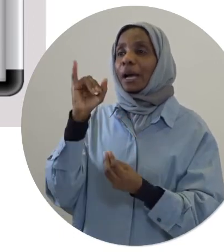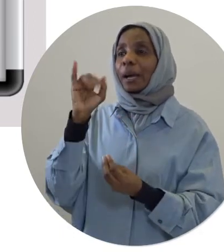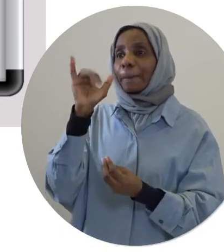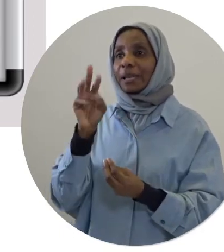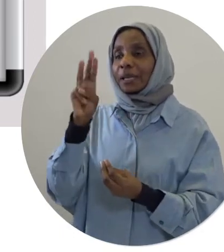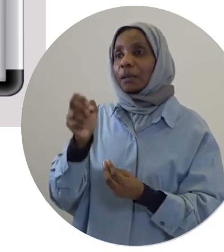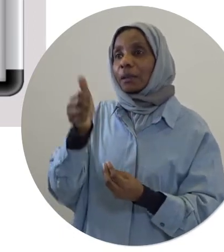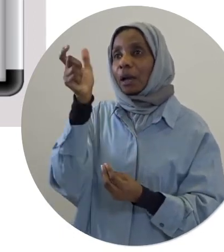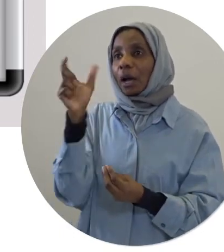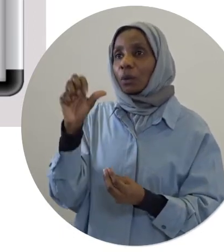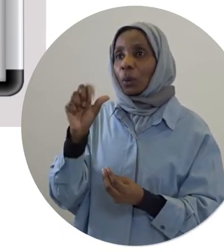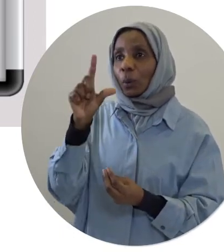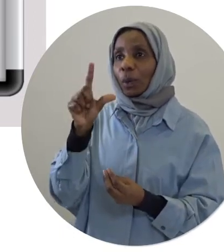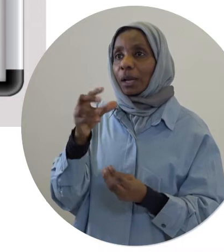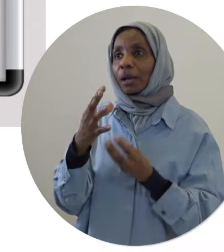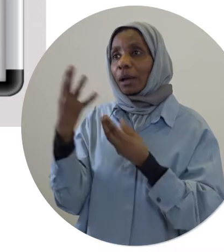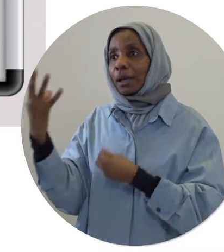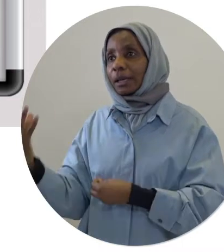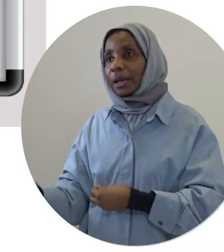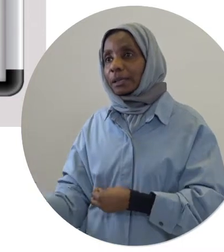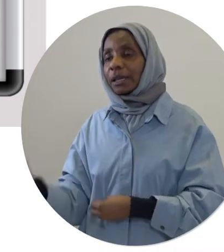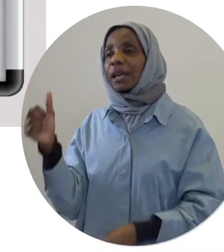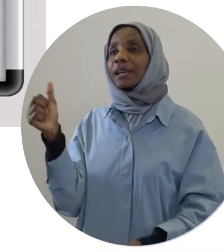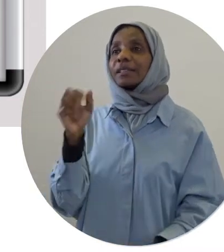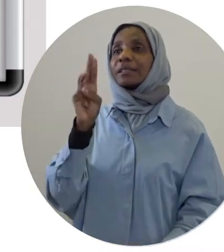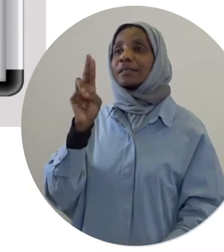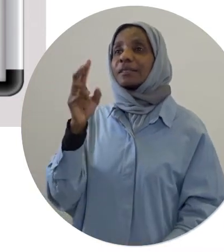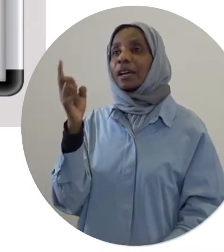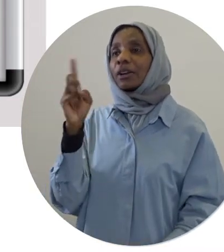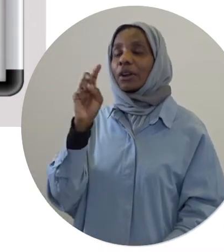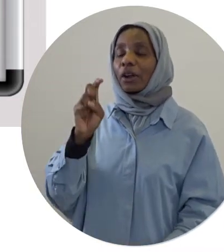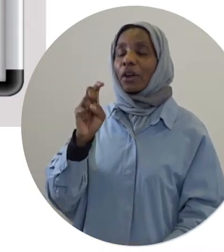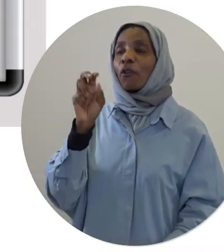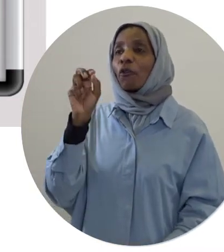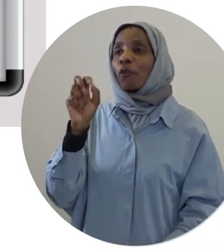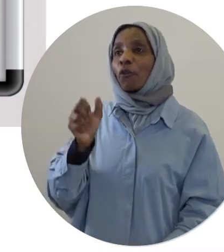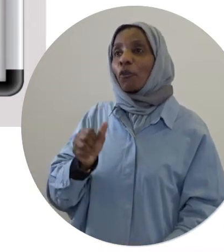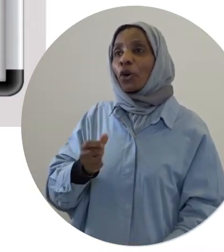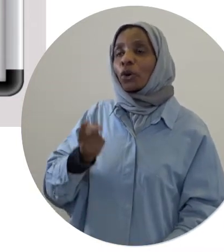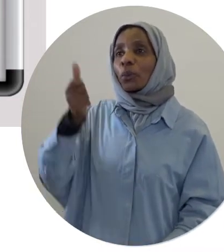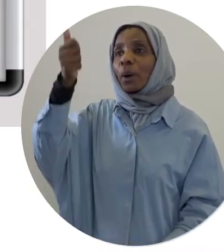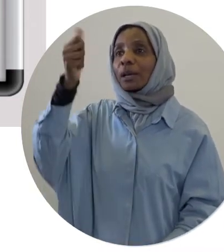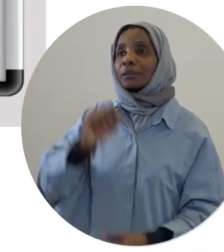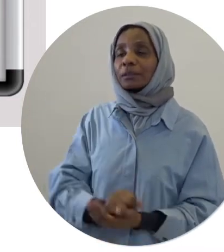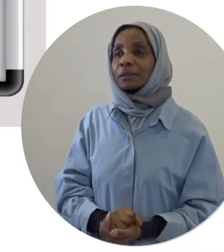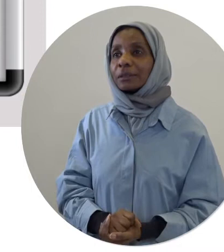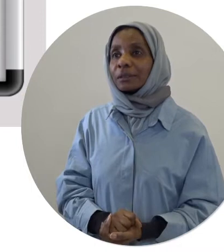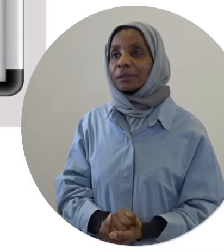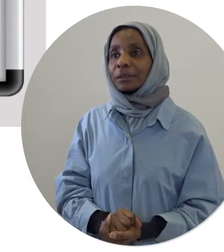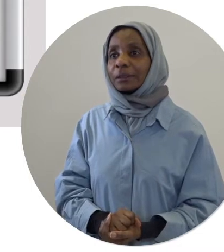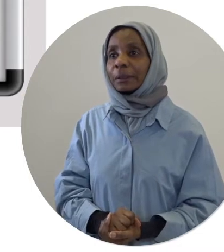الميثانول سيعطيني إستر فورمات الميثيل أو ميثانوات الميثيل.